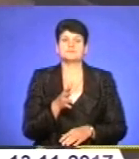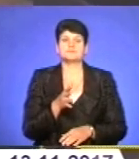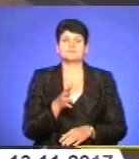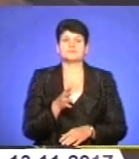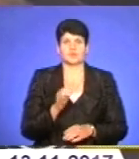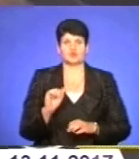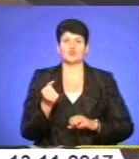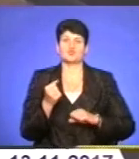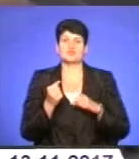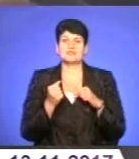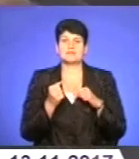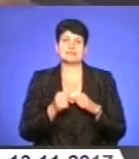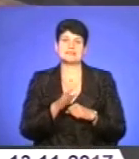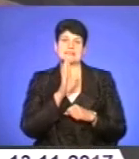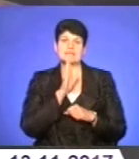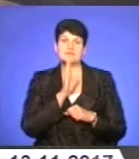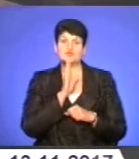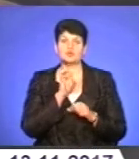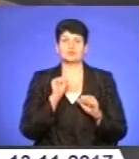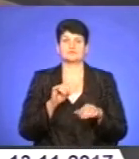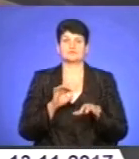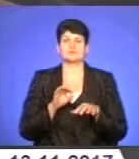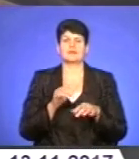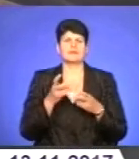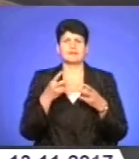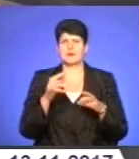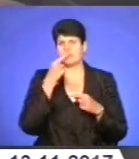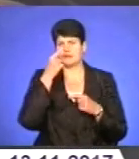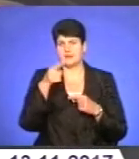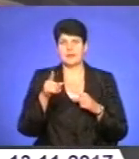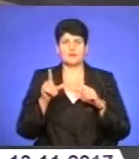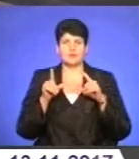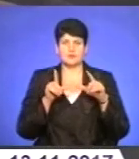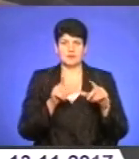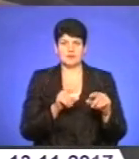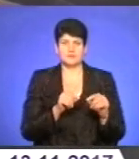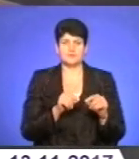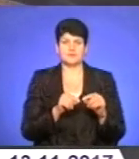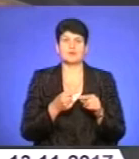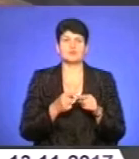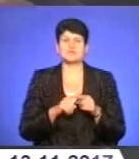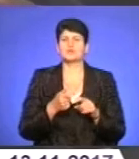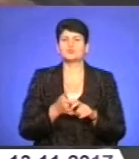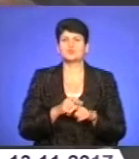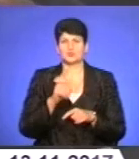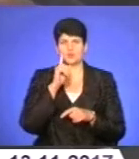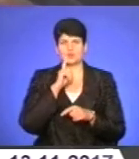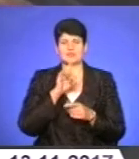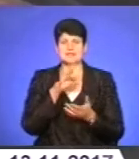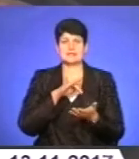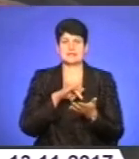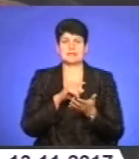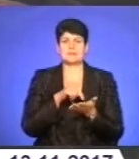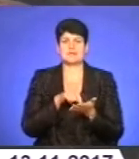з друзями, з дівчиною. Не треба далеко їхати, так як локація дуже зручна. Це, можна сказати, центр